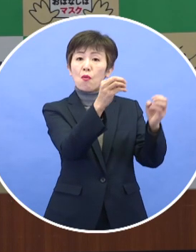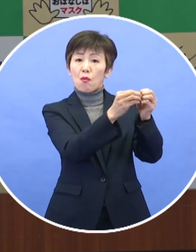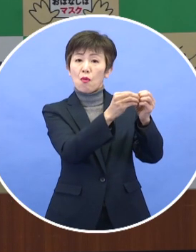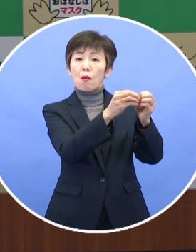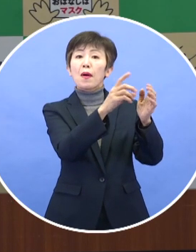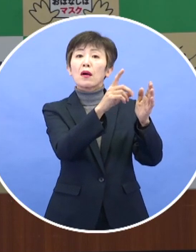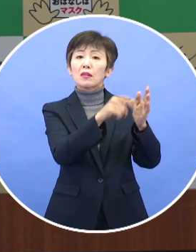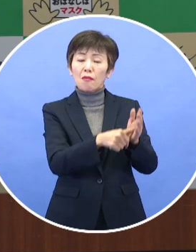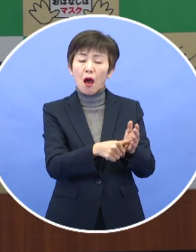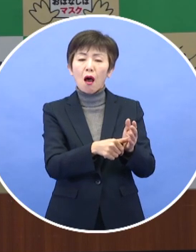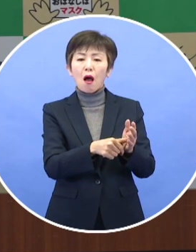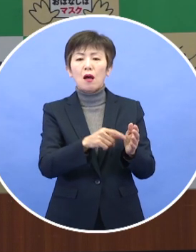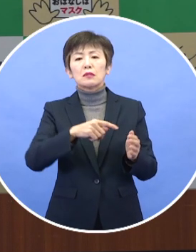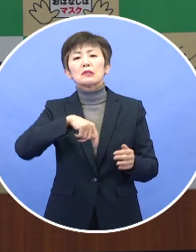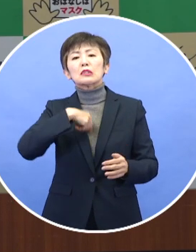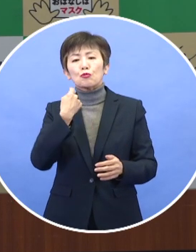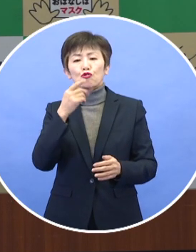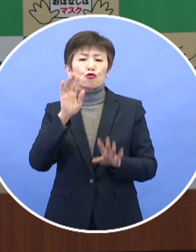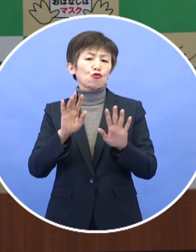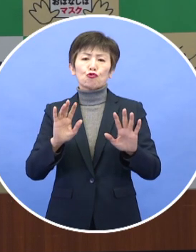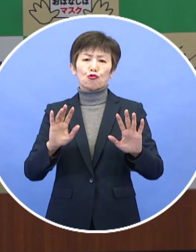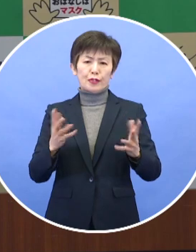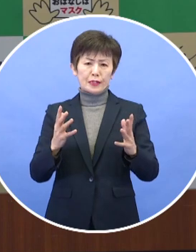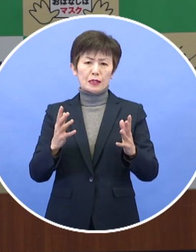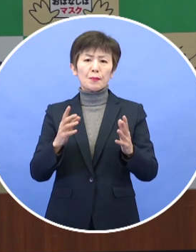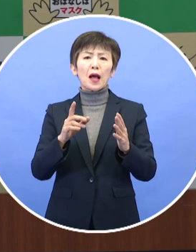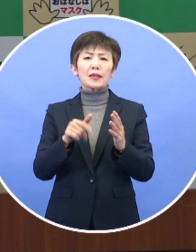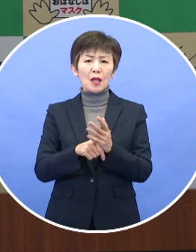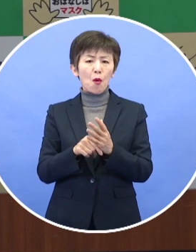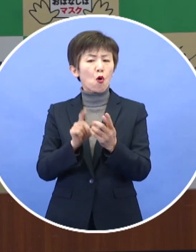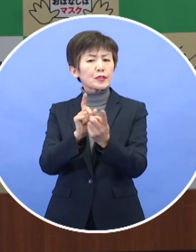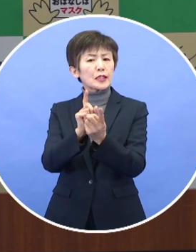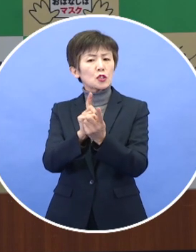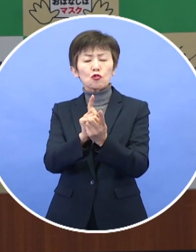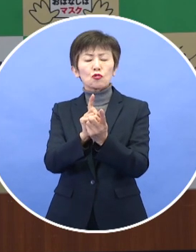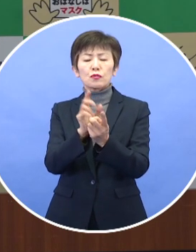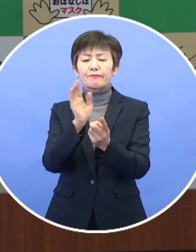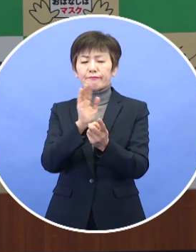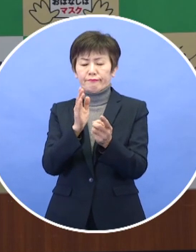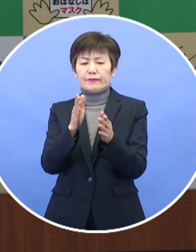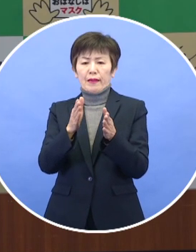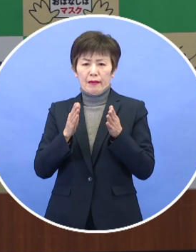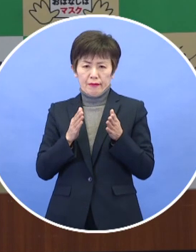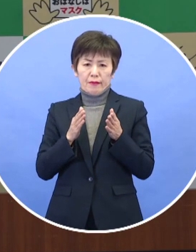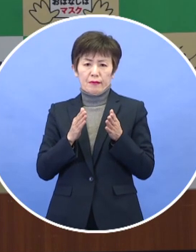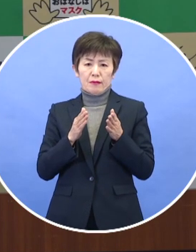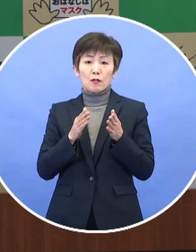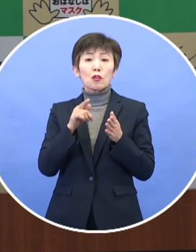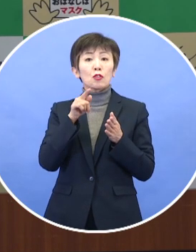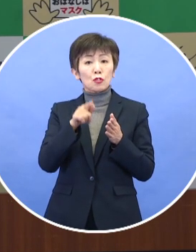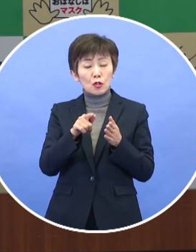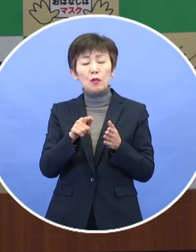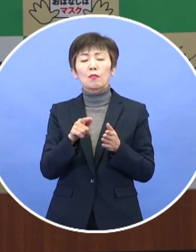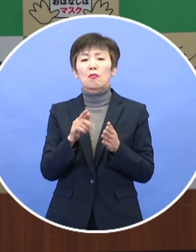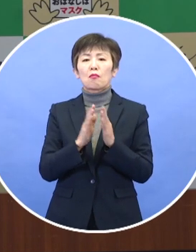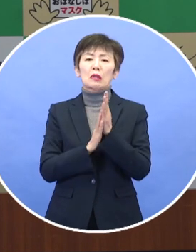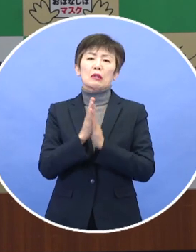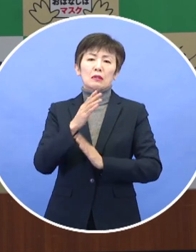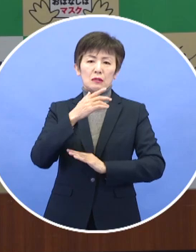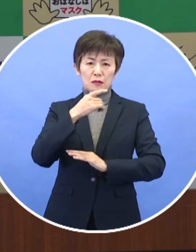はですね、ご自身は症状がなくてもできるだけ接触を控える、まあ、こういうようなこともお願いしたいと思います。